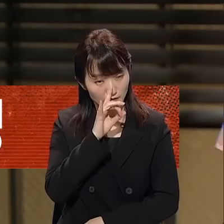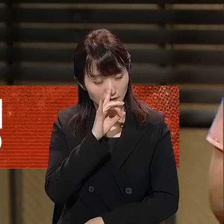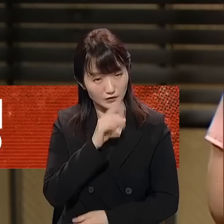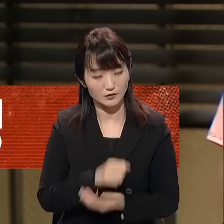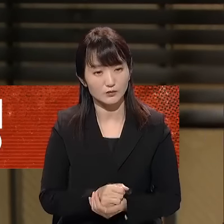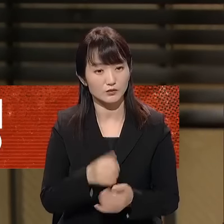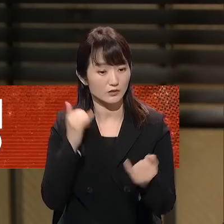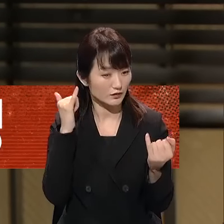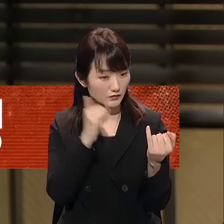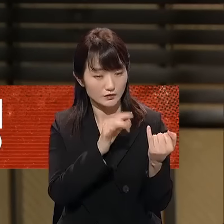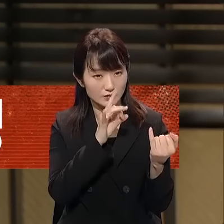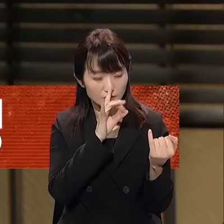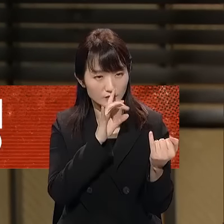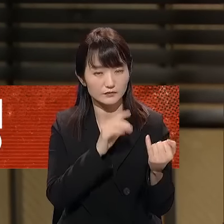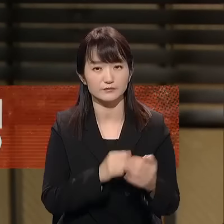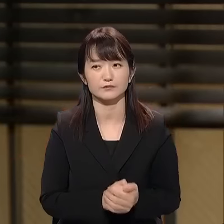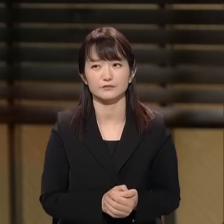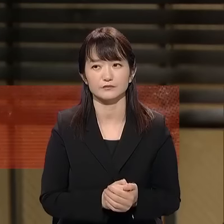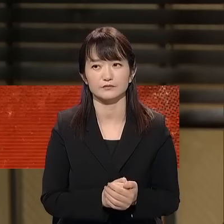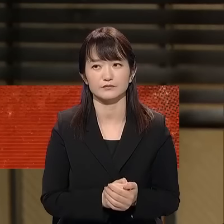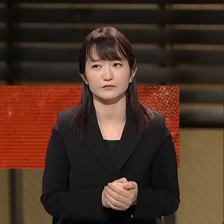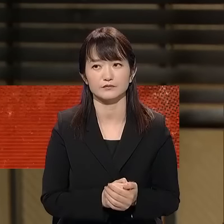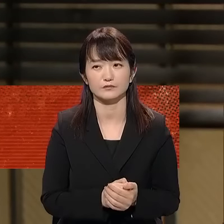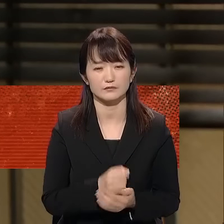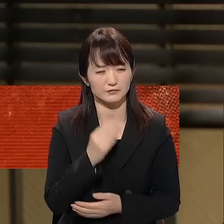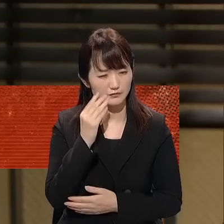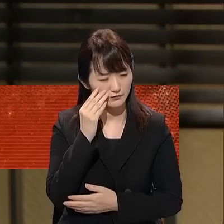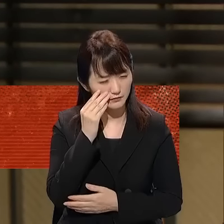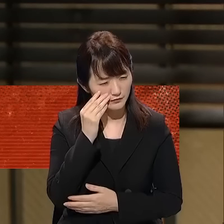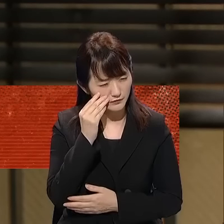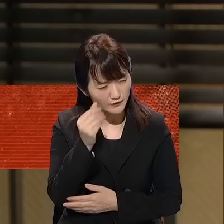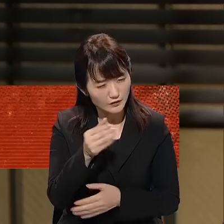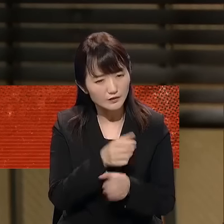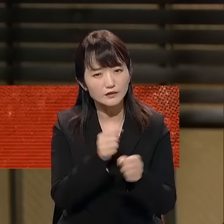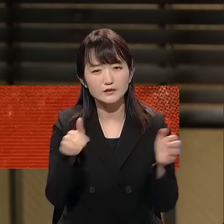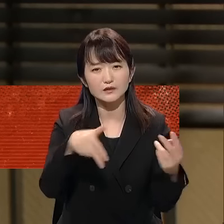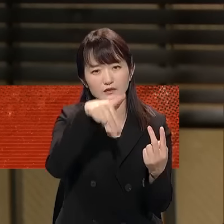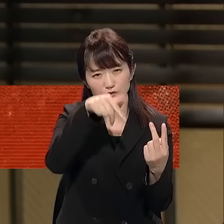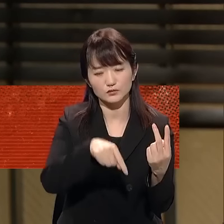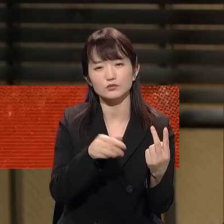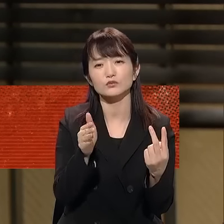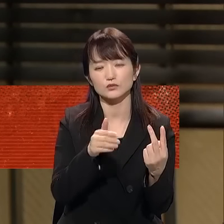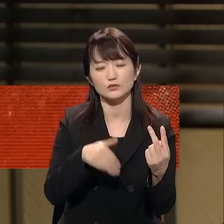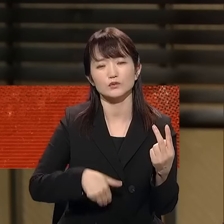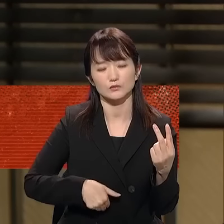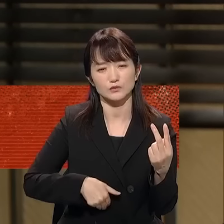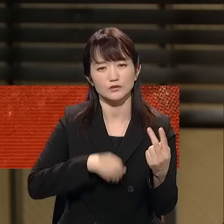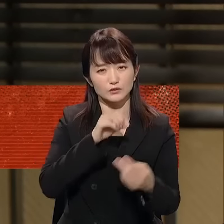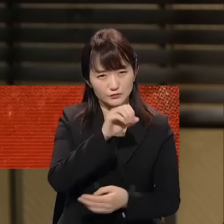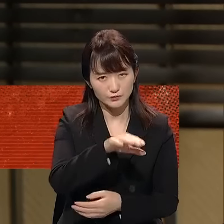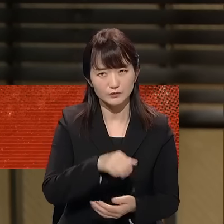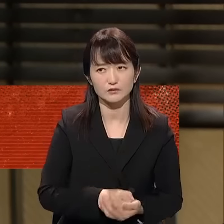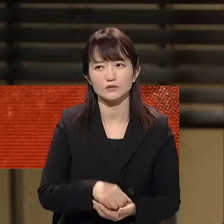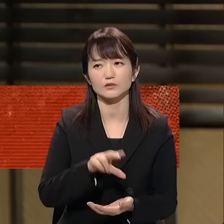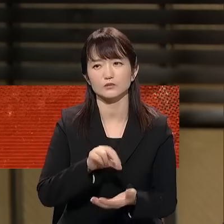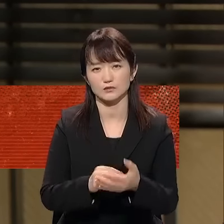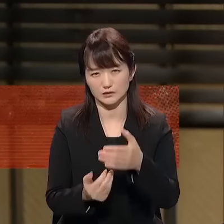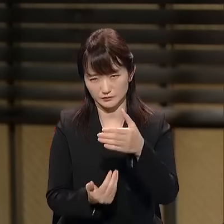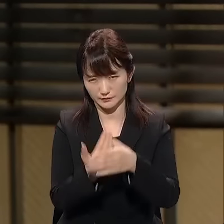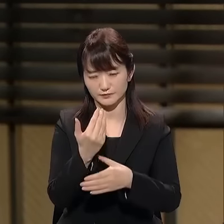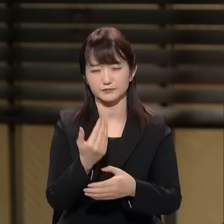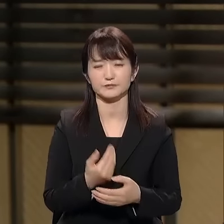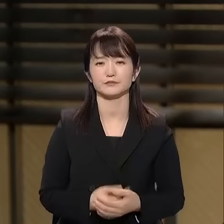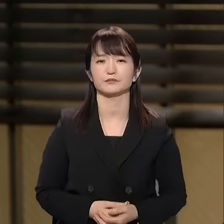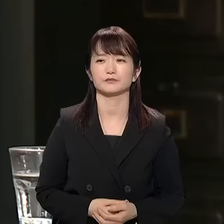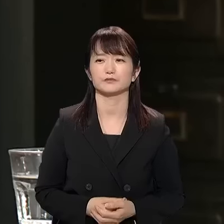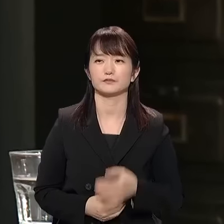그까 폐쇄 병동이 보니까 적은 기간이 한 2주 정도 걸릴 것이다 이렇게 말을 했는데 문제가 발생한 겁니다